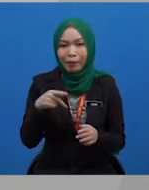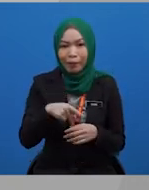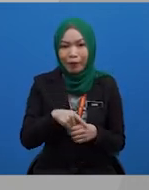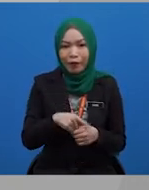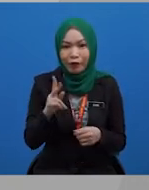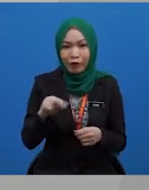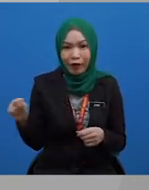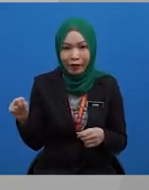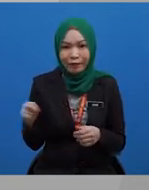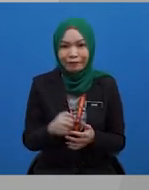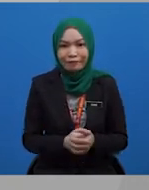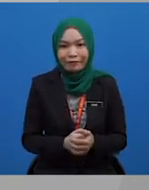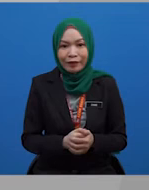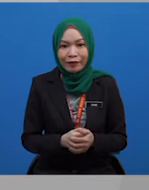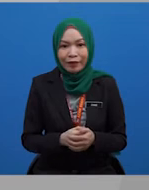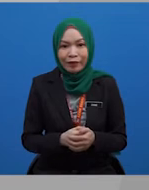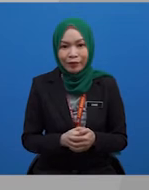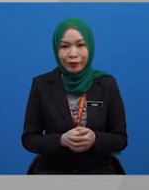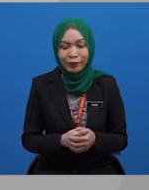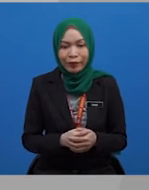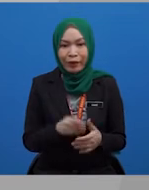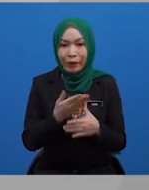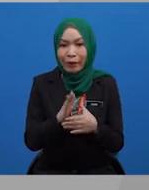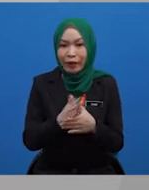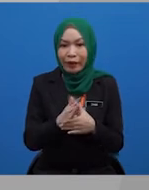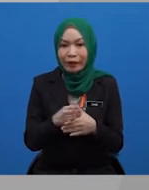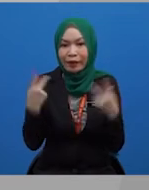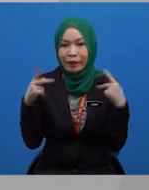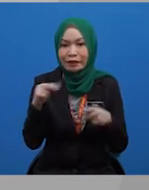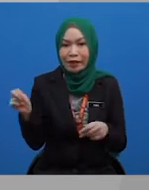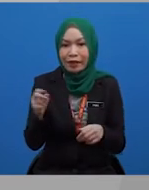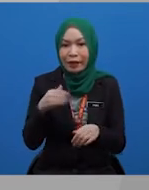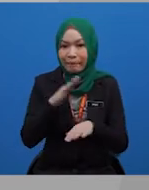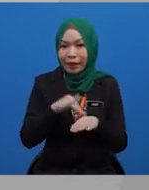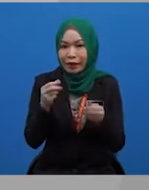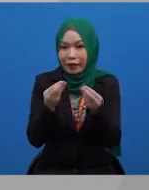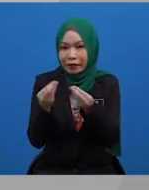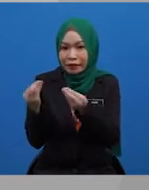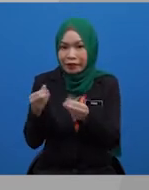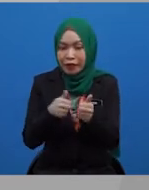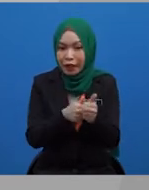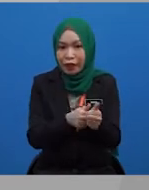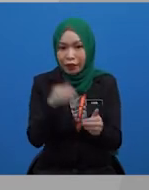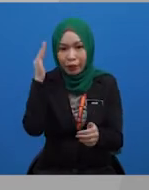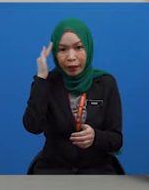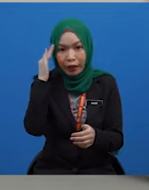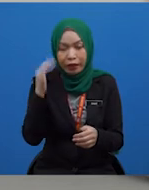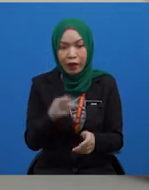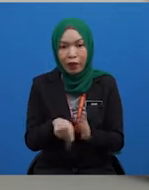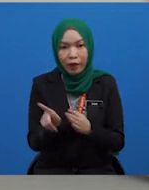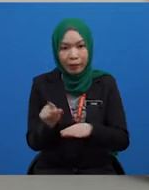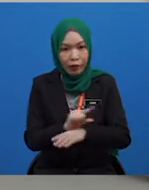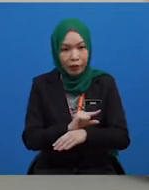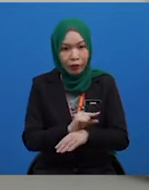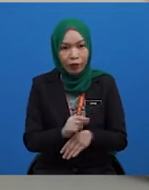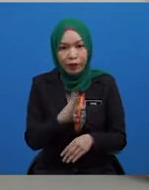berdasarkan pengetahuan seseorang pengguna, sikap pengguna itu sendiri, kadar penggunaan dan juga sebagainya. Melalui asas gelagat